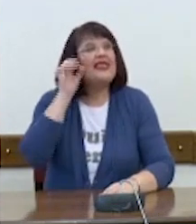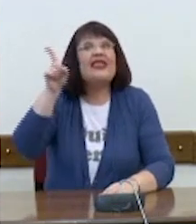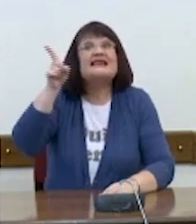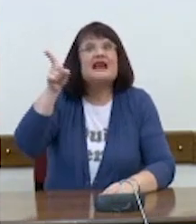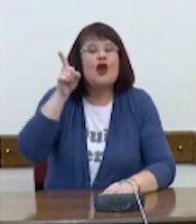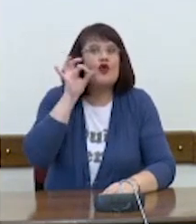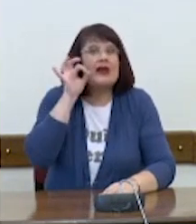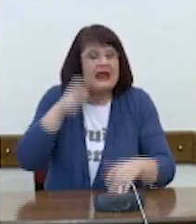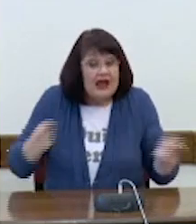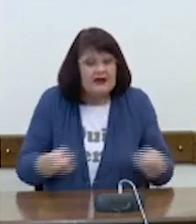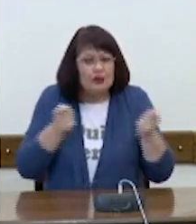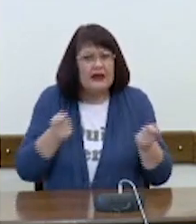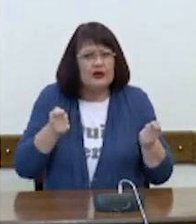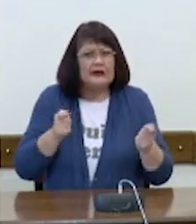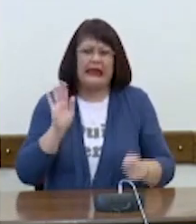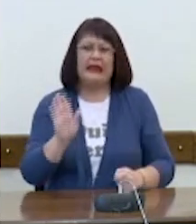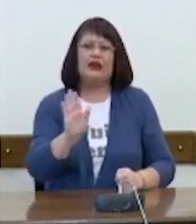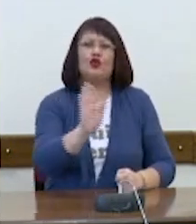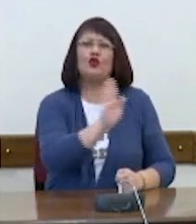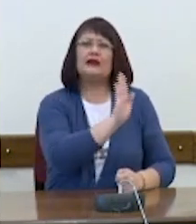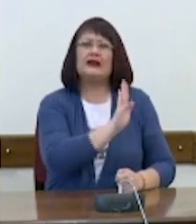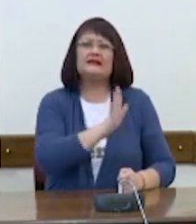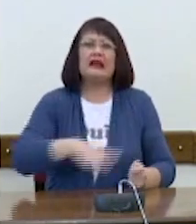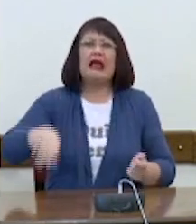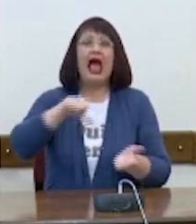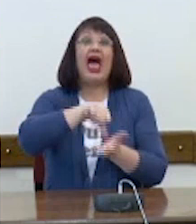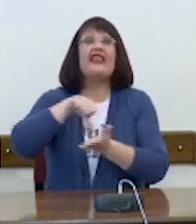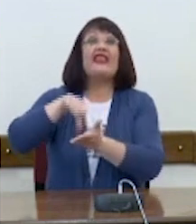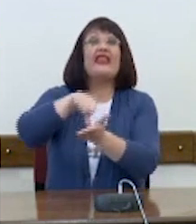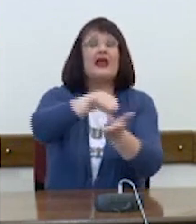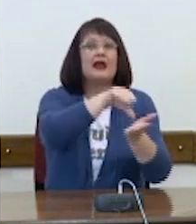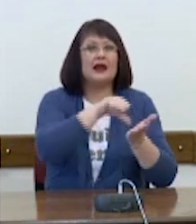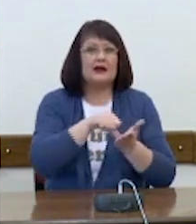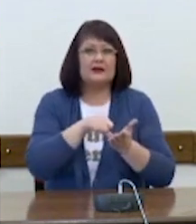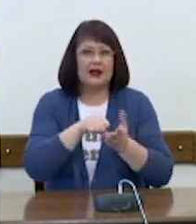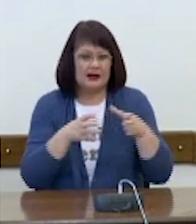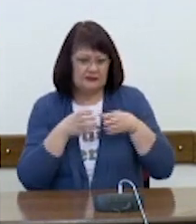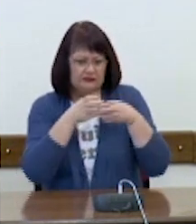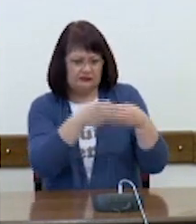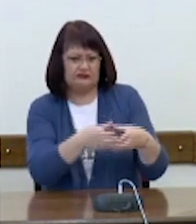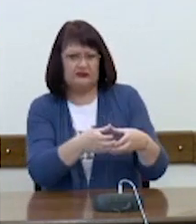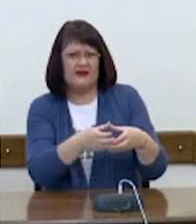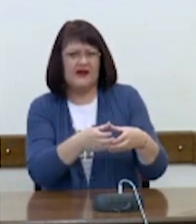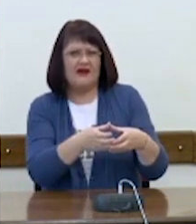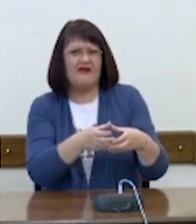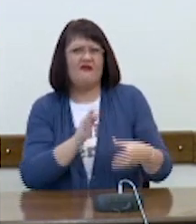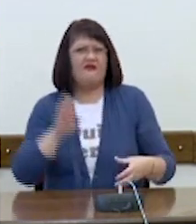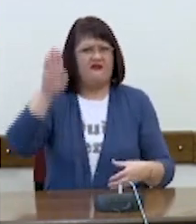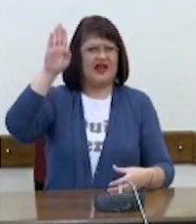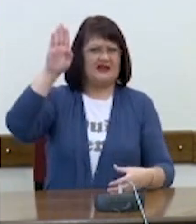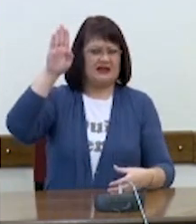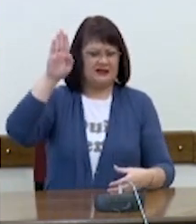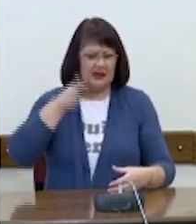σε γειτονιές της Αθήνας με τις επιθέσεις των φασιστικών ομάδων όχι μόνο μας